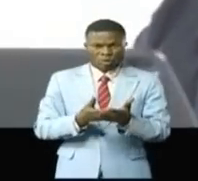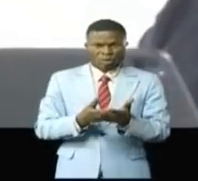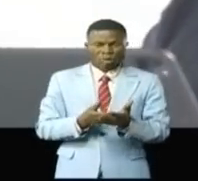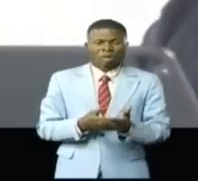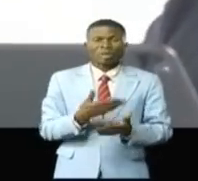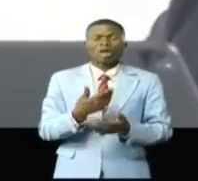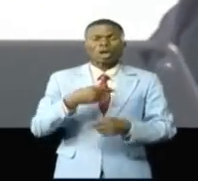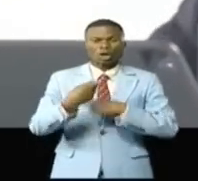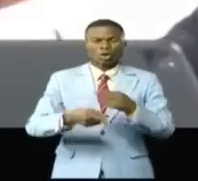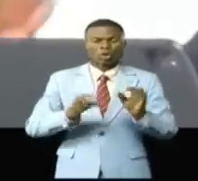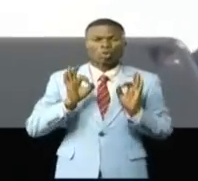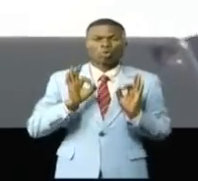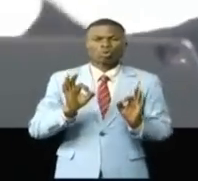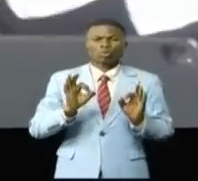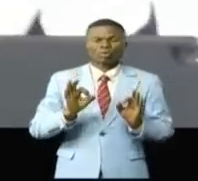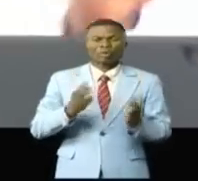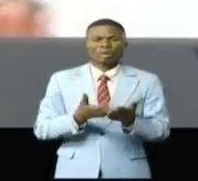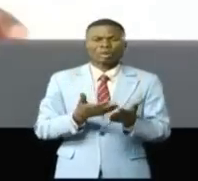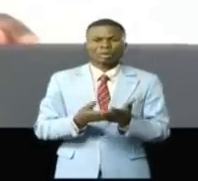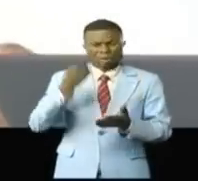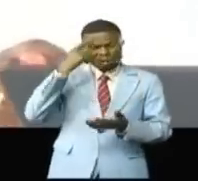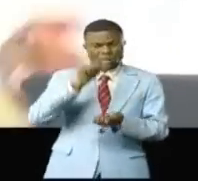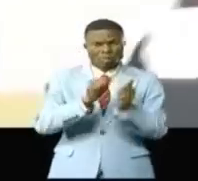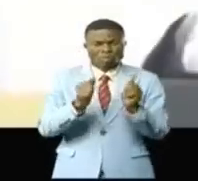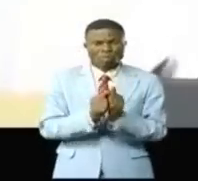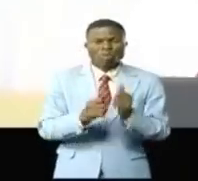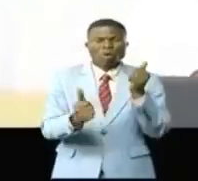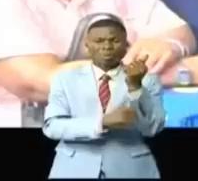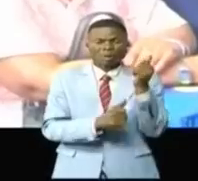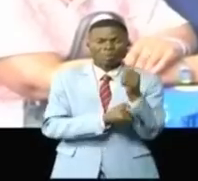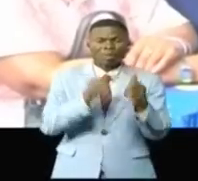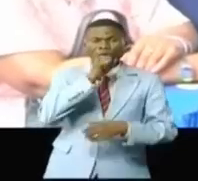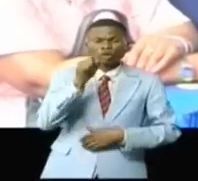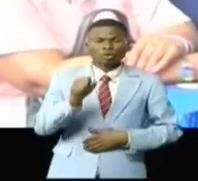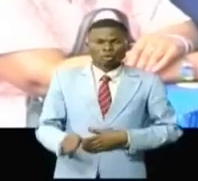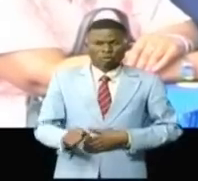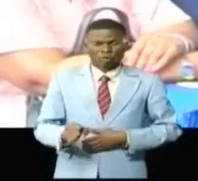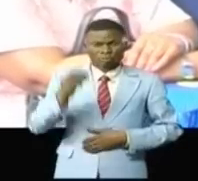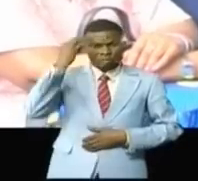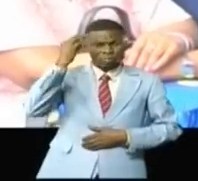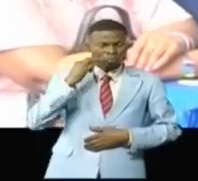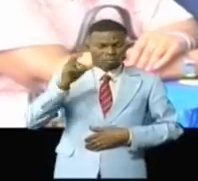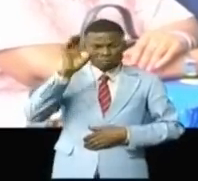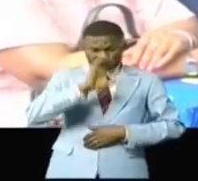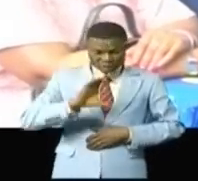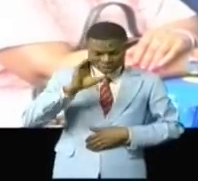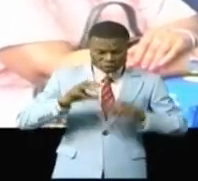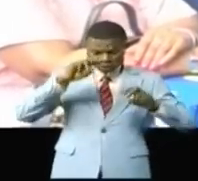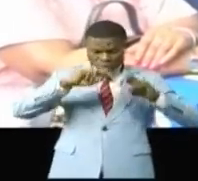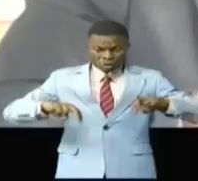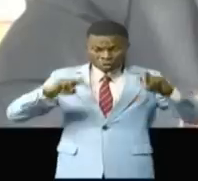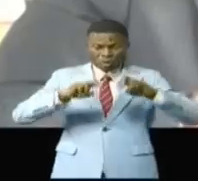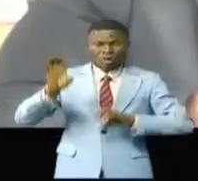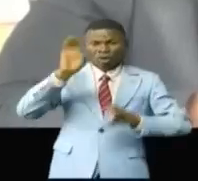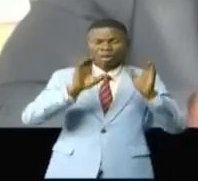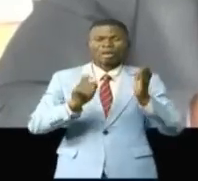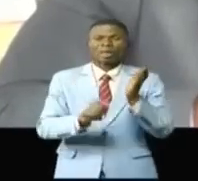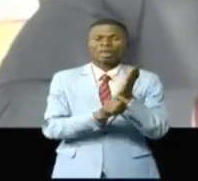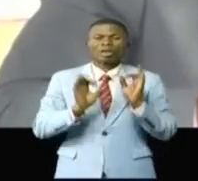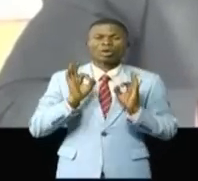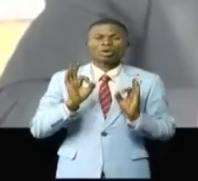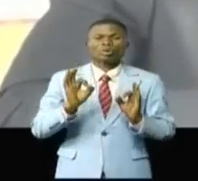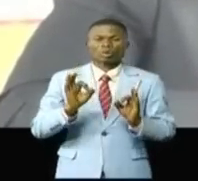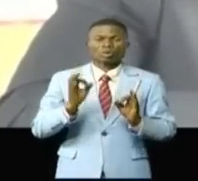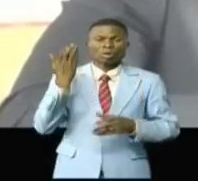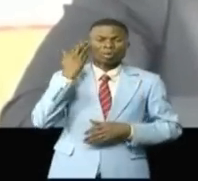innovation par rapport aux constituants anciens. Le ministre de Recherche scientifique et Innovation technologique, José